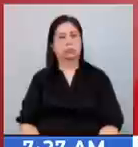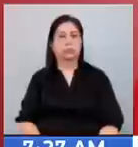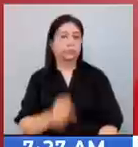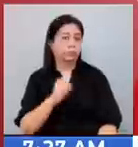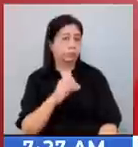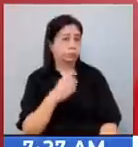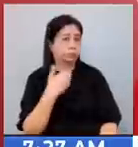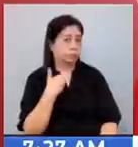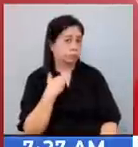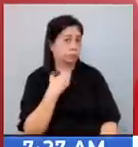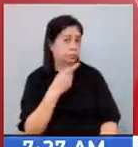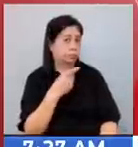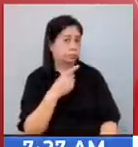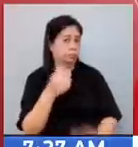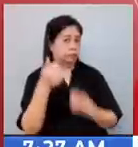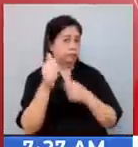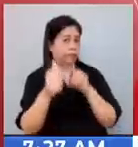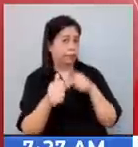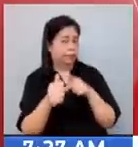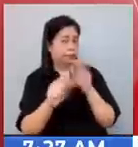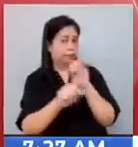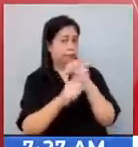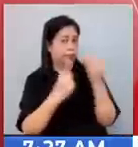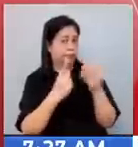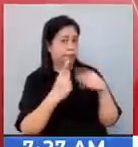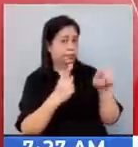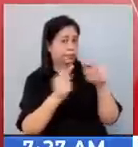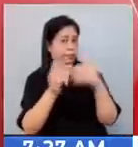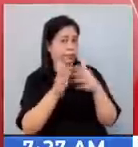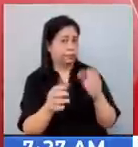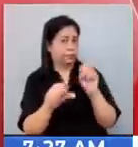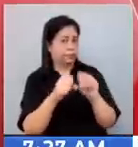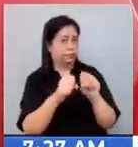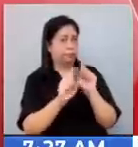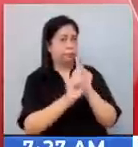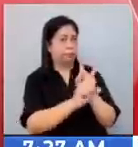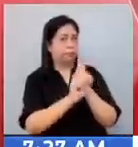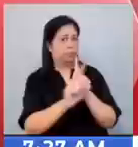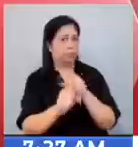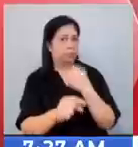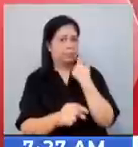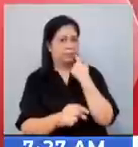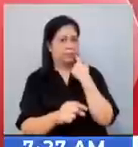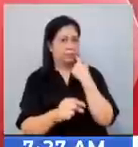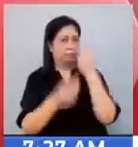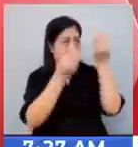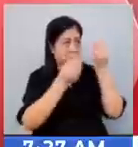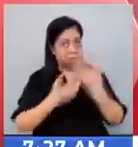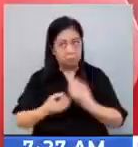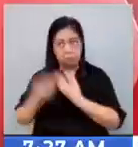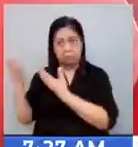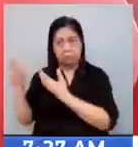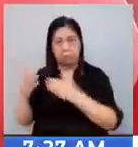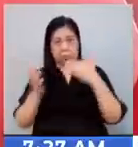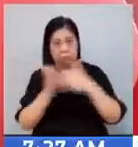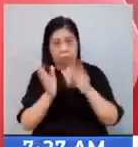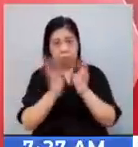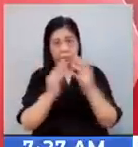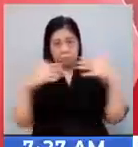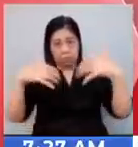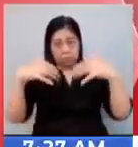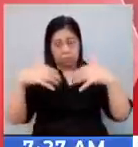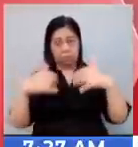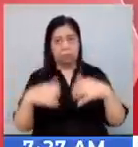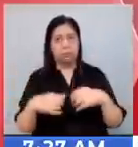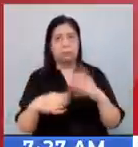follow-up orientation sa mga estudyante para masagot yung mga sinabi nilang ire-relay na tanong And on a related point,